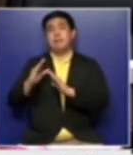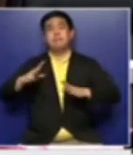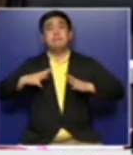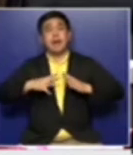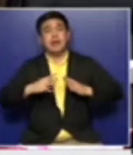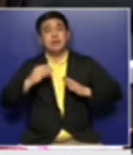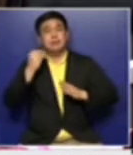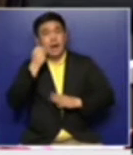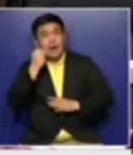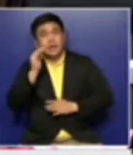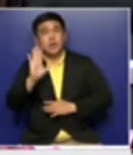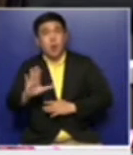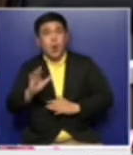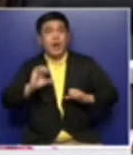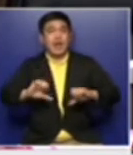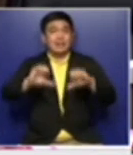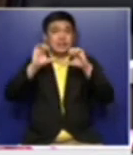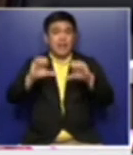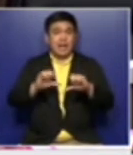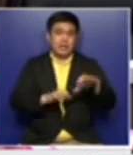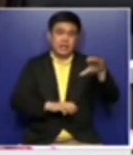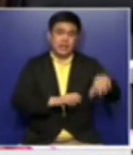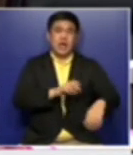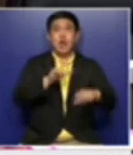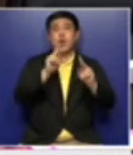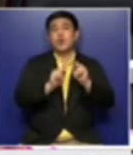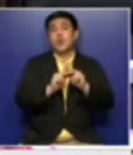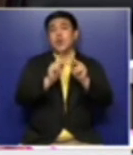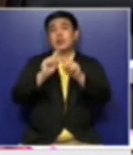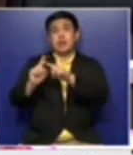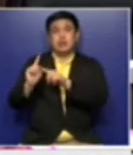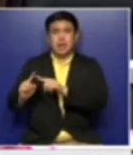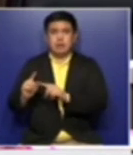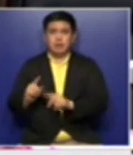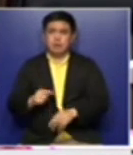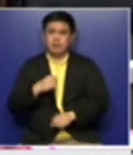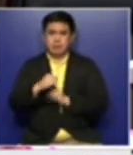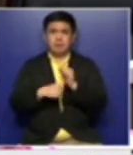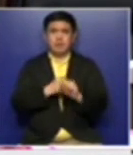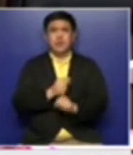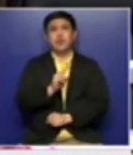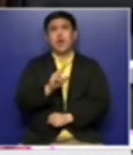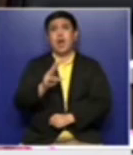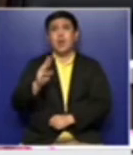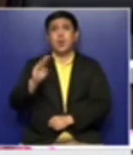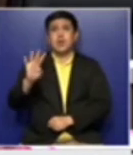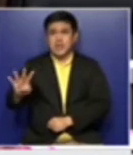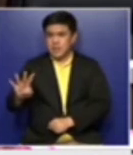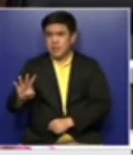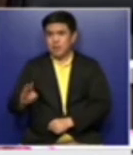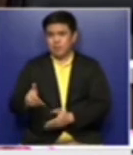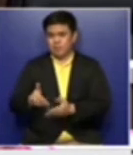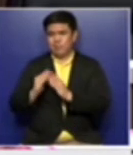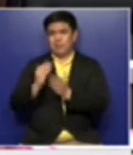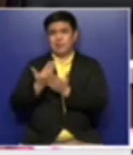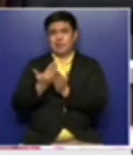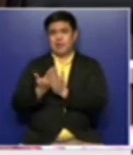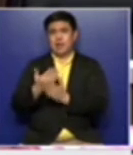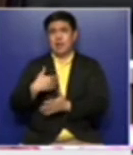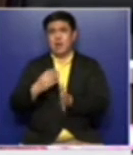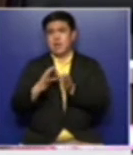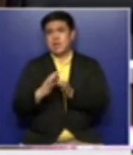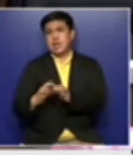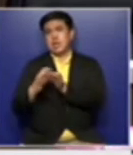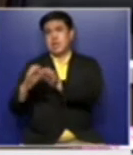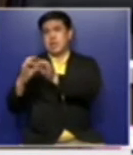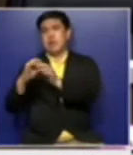ยให้ข้าราชการในหลายๆกระทรวงซึ่งมาตั้งงบประมาณในปี2564และมีการผูกพันเงินงบ